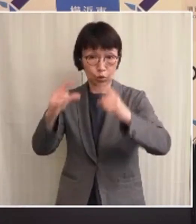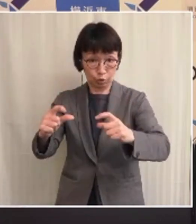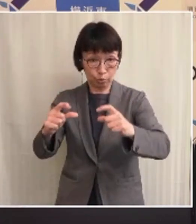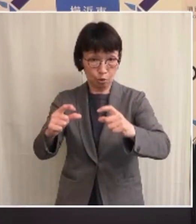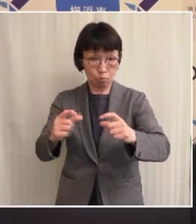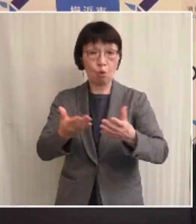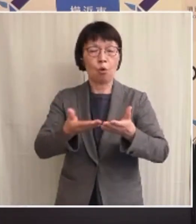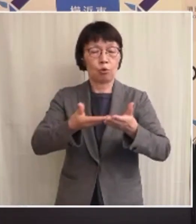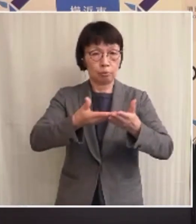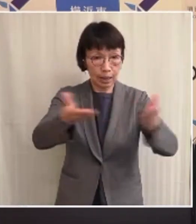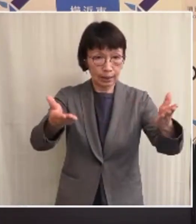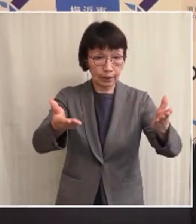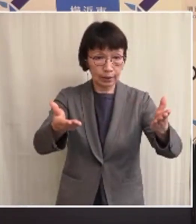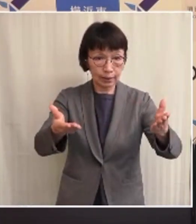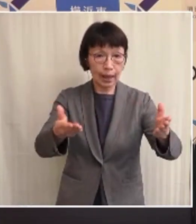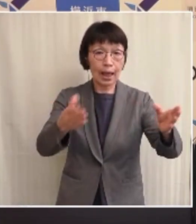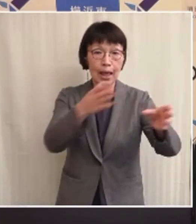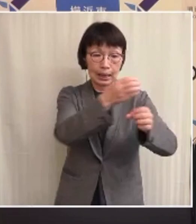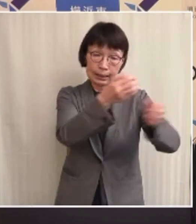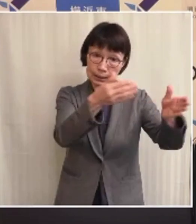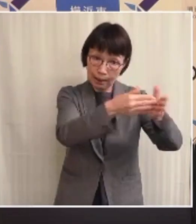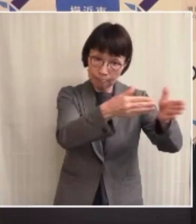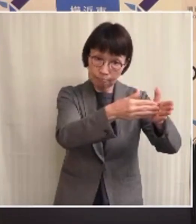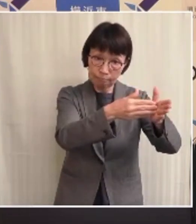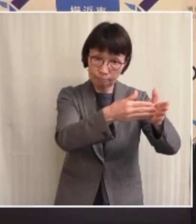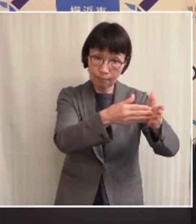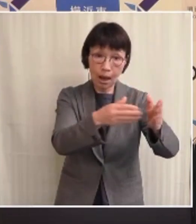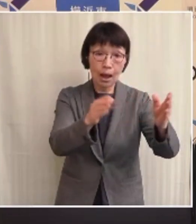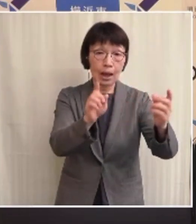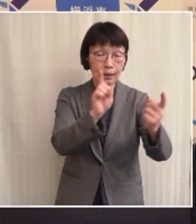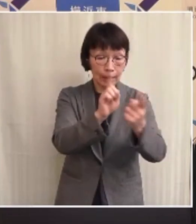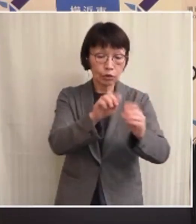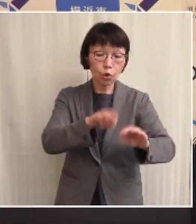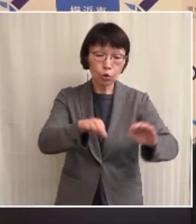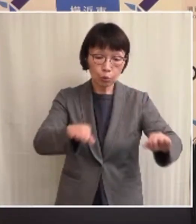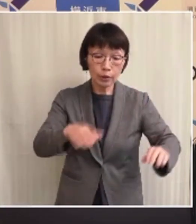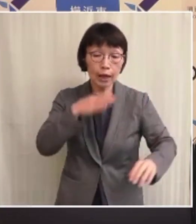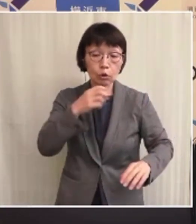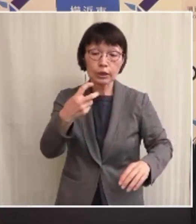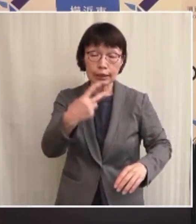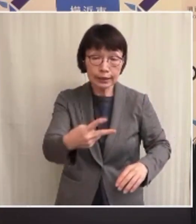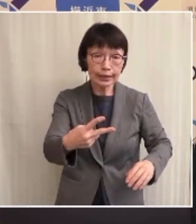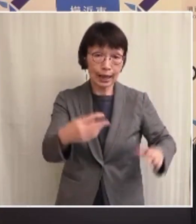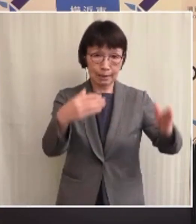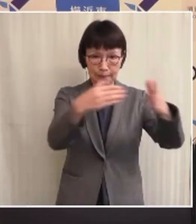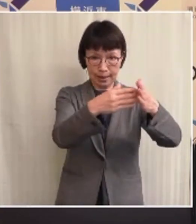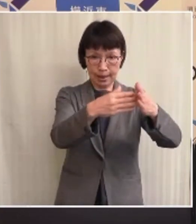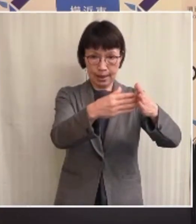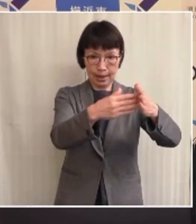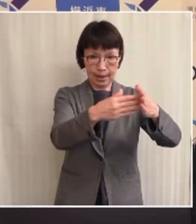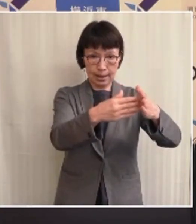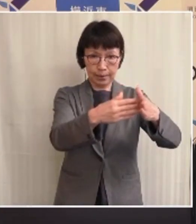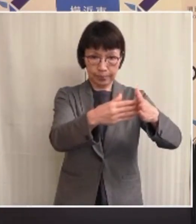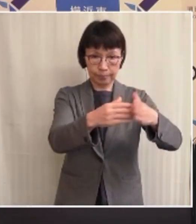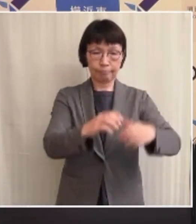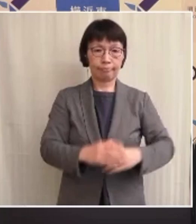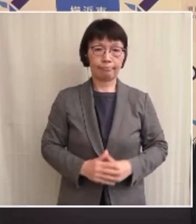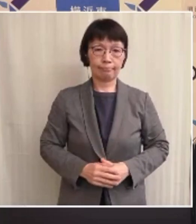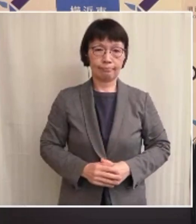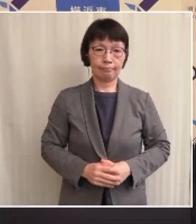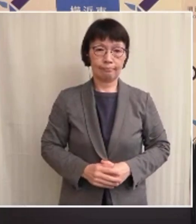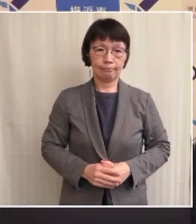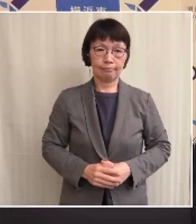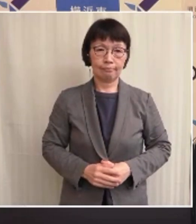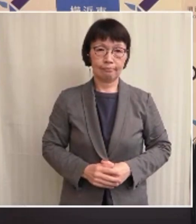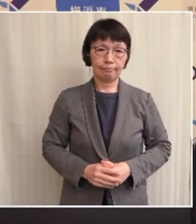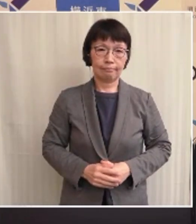ただいて、で利用期限といたしまして、対象のお子さんが2歳になるまでとさせていただ